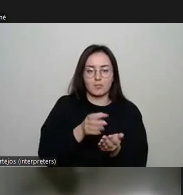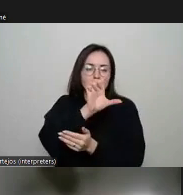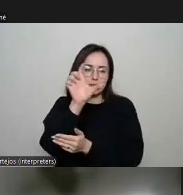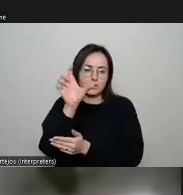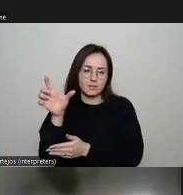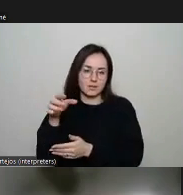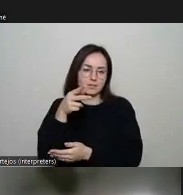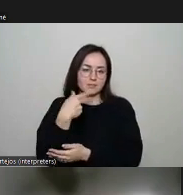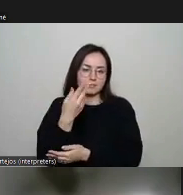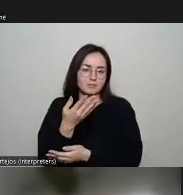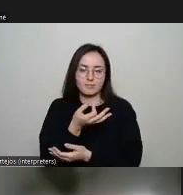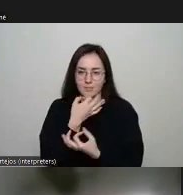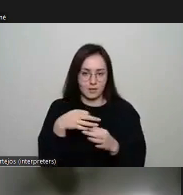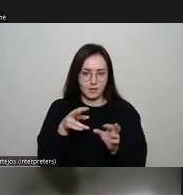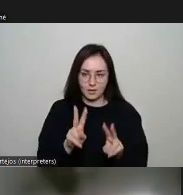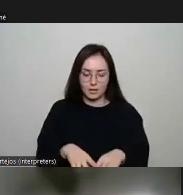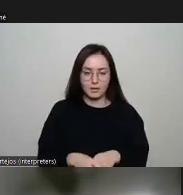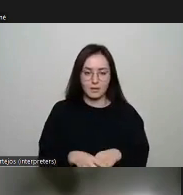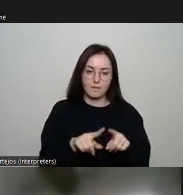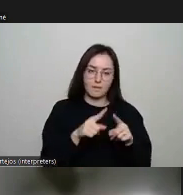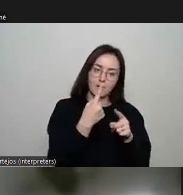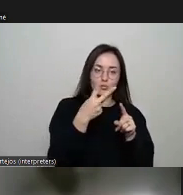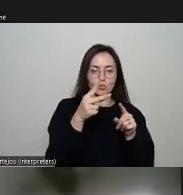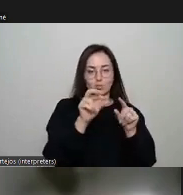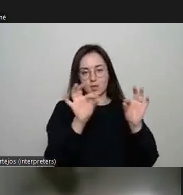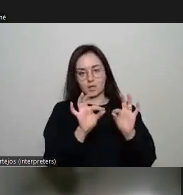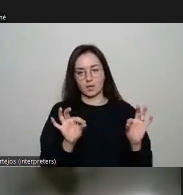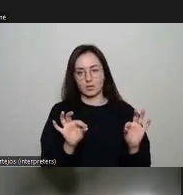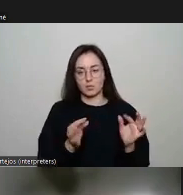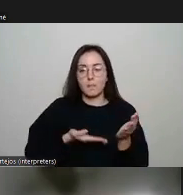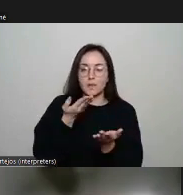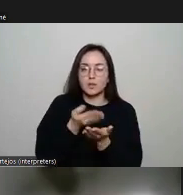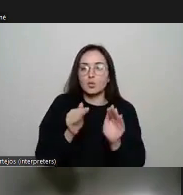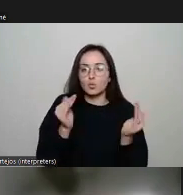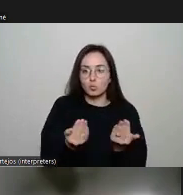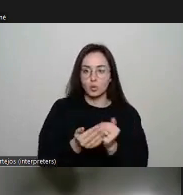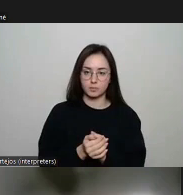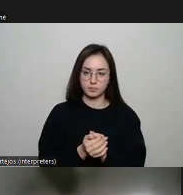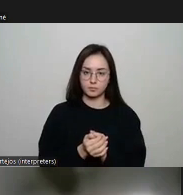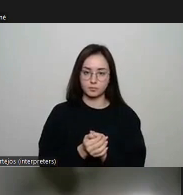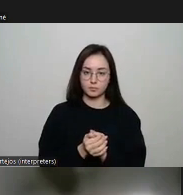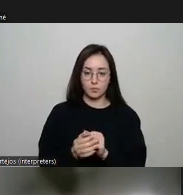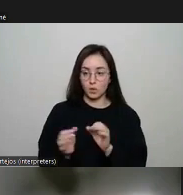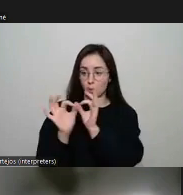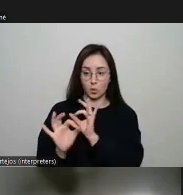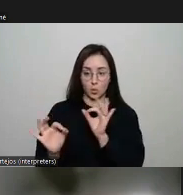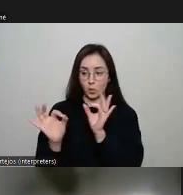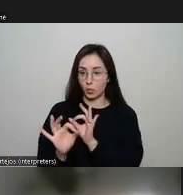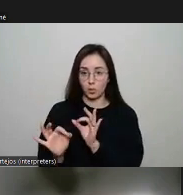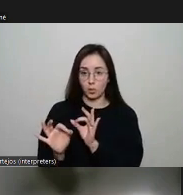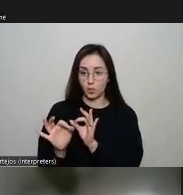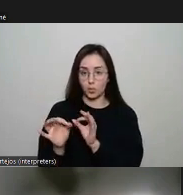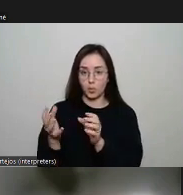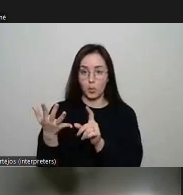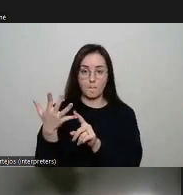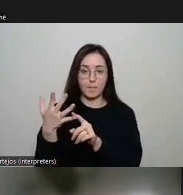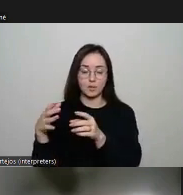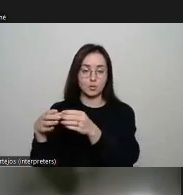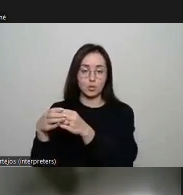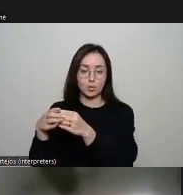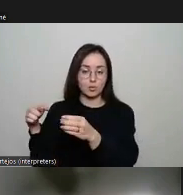pasisakymų. Vieną kitą sakinį. Ar tai reiškia, kad nieko neturime? Mes nesusitarėm, kas kalbės.